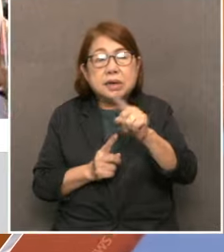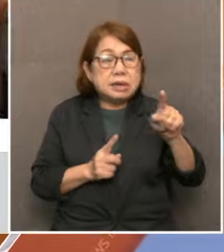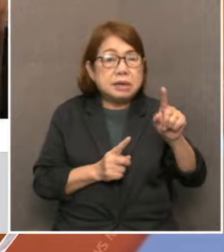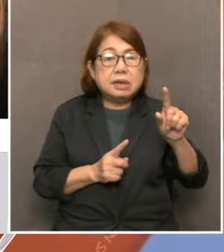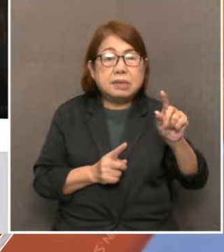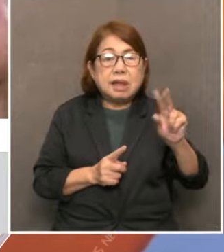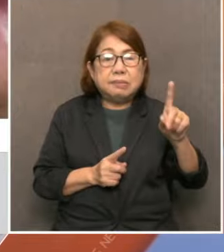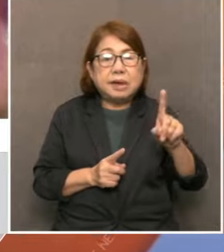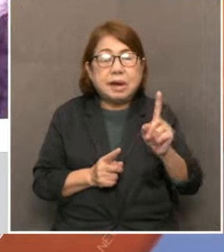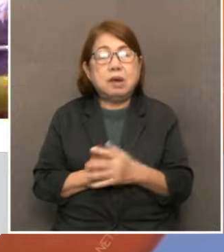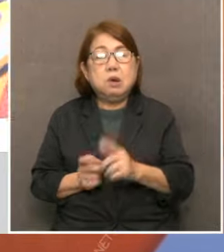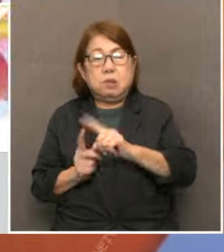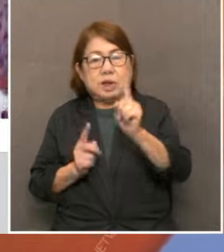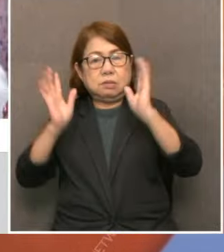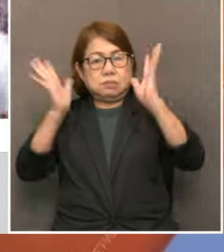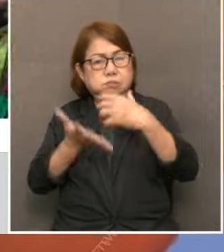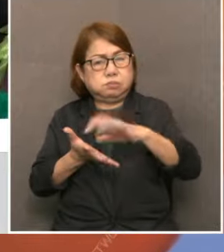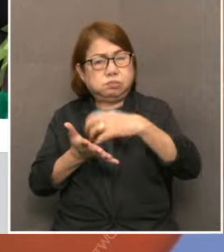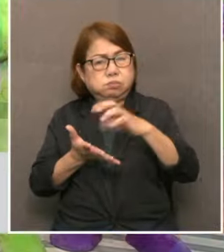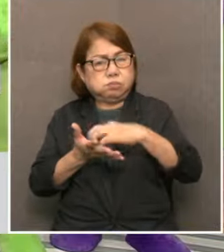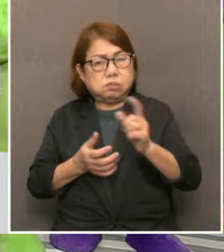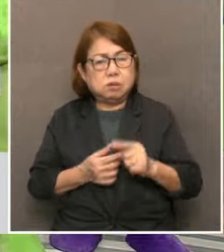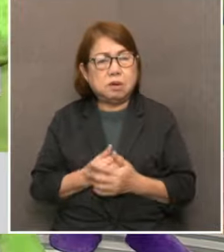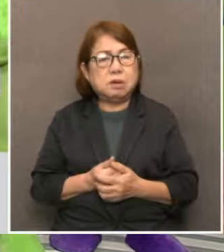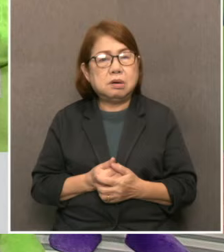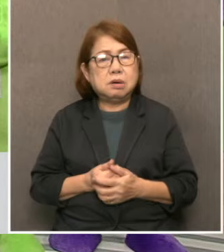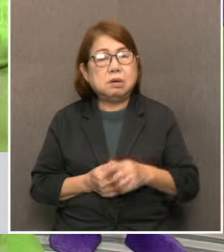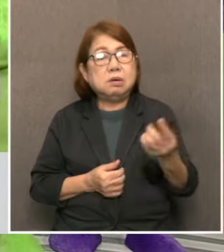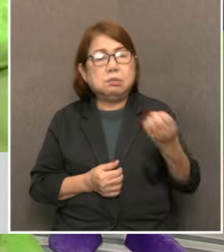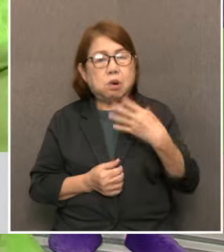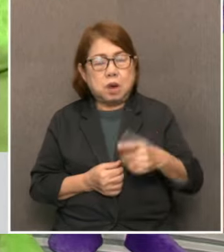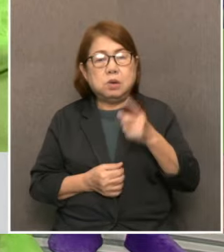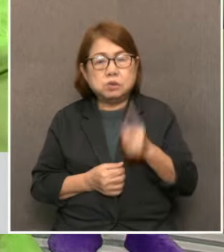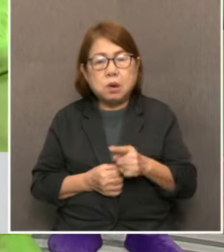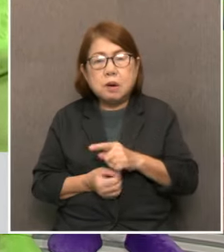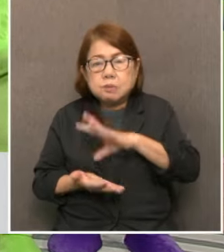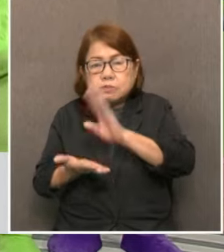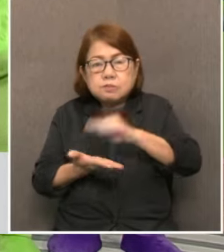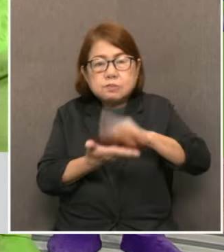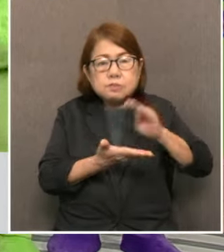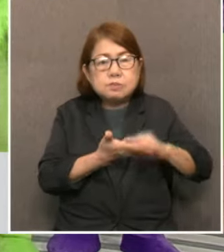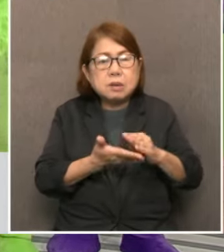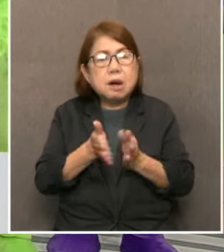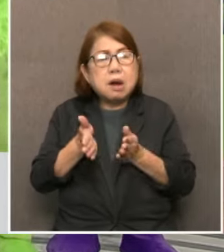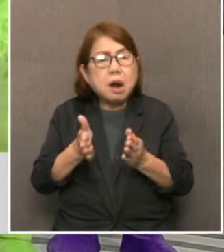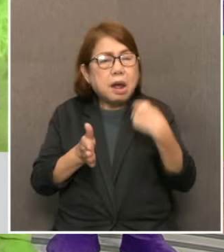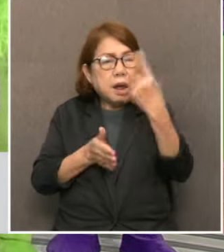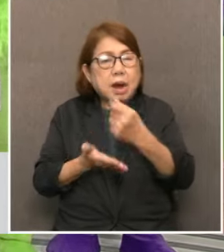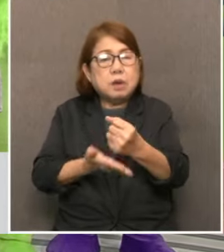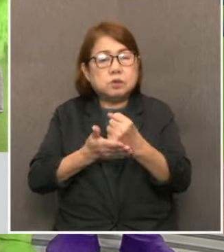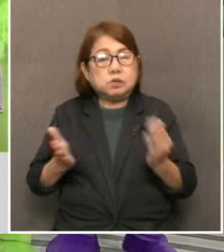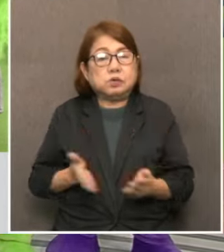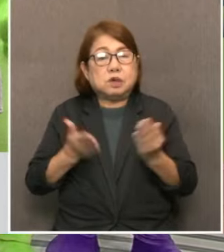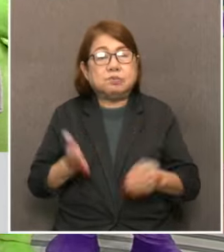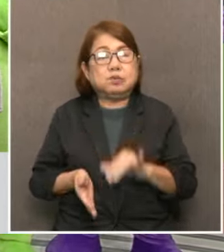1แน่นอนเราพูดเรื่องพไปนะคะอย่างที่คุณทรายบอกก็คือเราจะมีการรวบรวมไม่ว่าจะเป็นคนทุกภาคส่วนที่สนับสนุน lgbtq